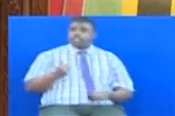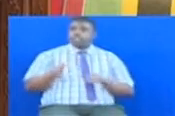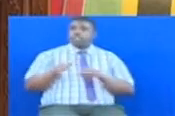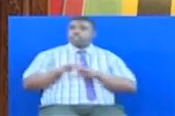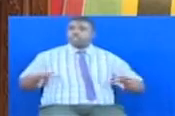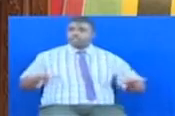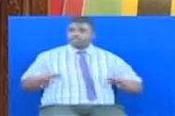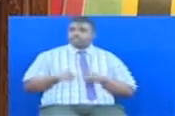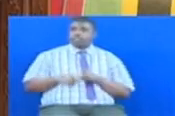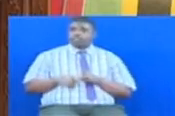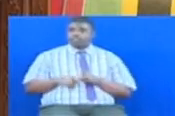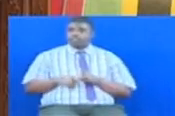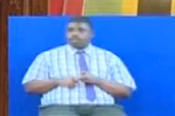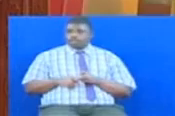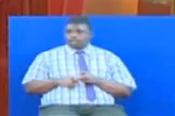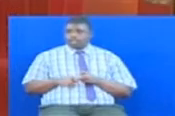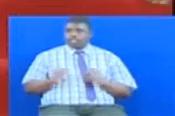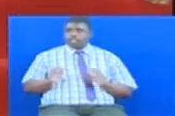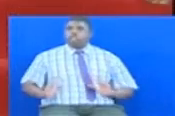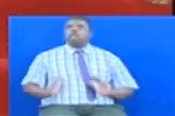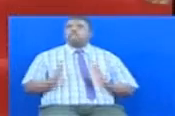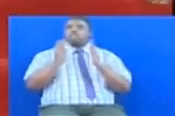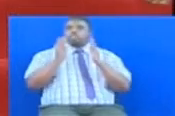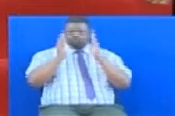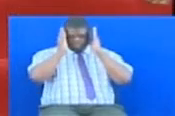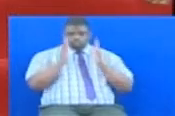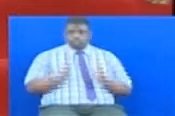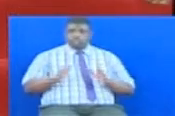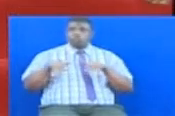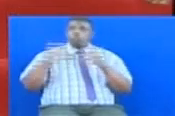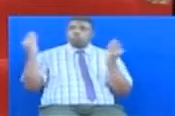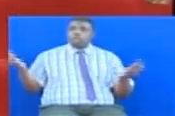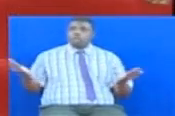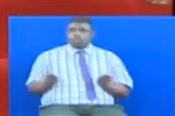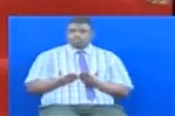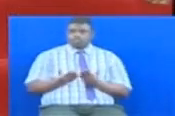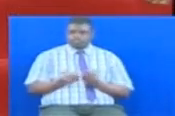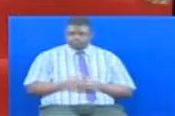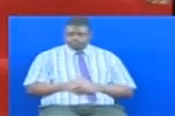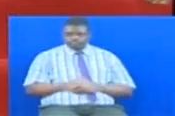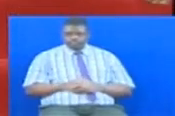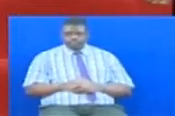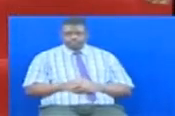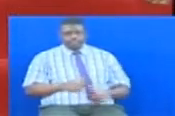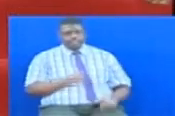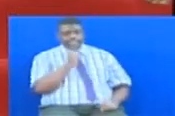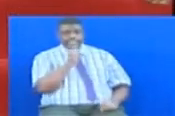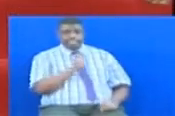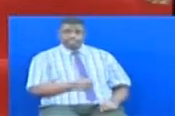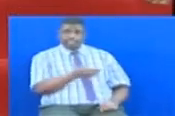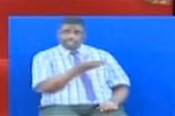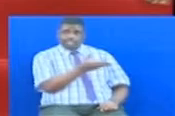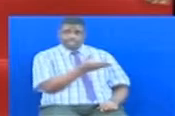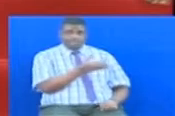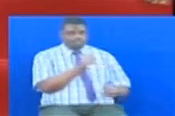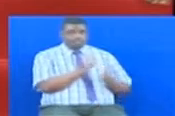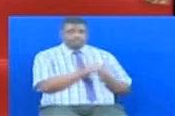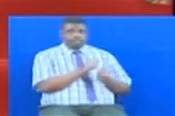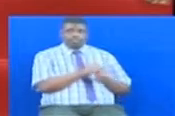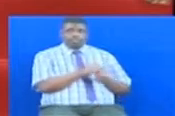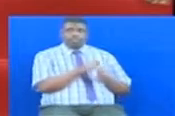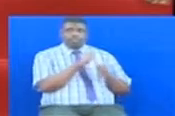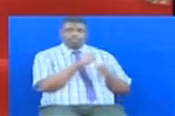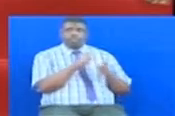na ambayo itaenda kuishi na kuheshimika duniani. Mheshimiwa Naibu Spika, yamezungumziwa mambo